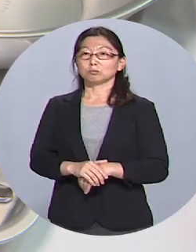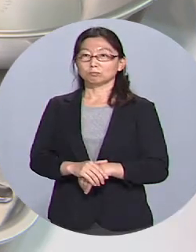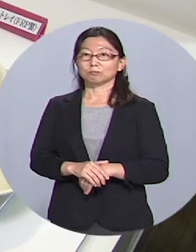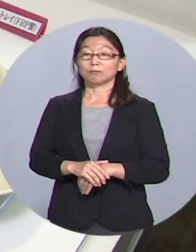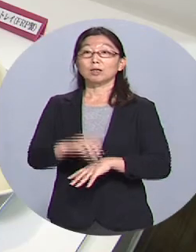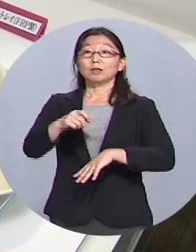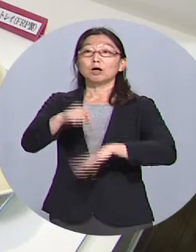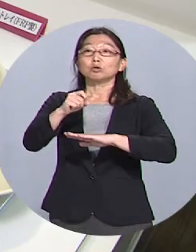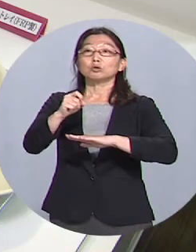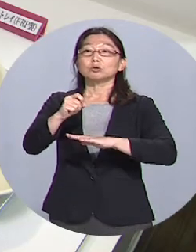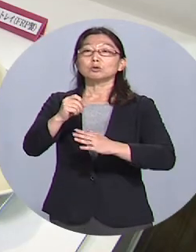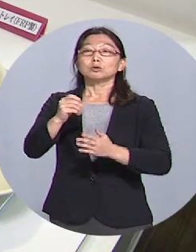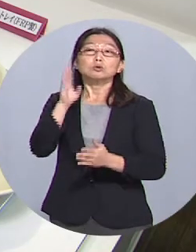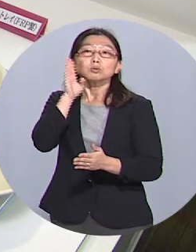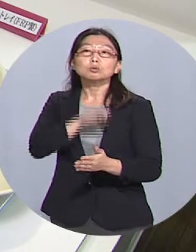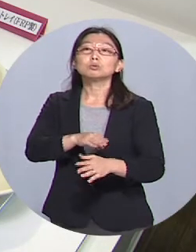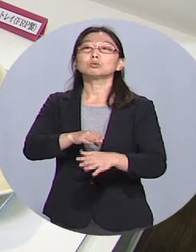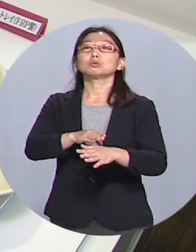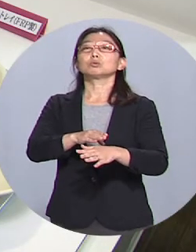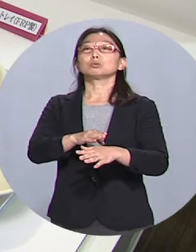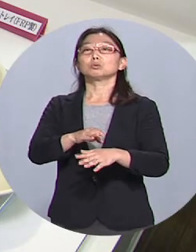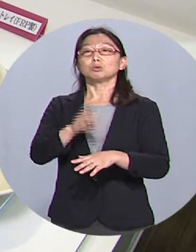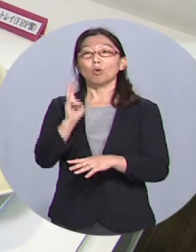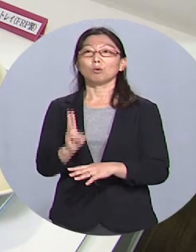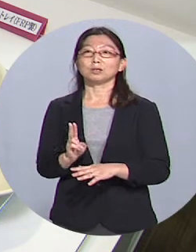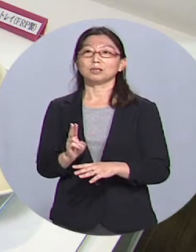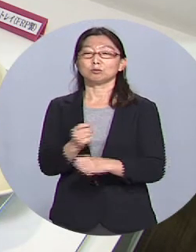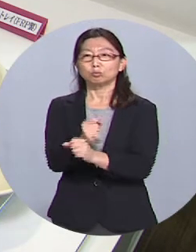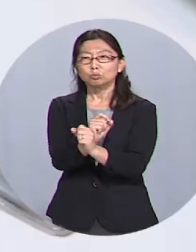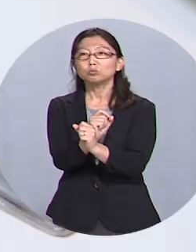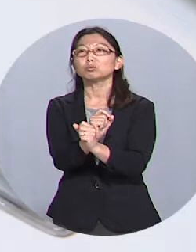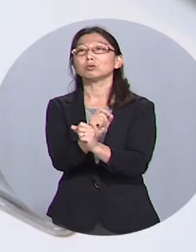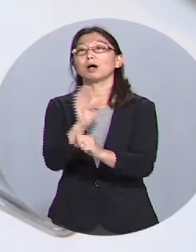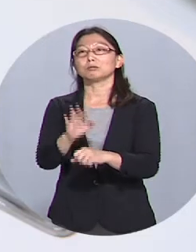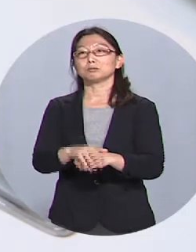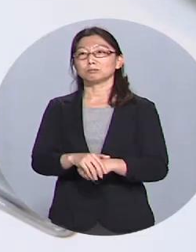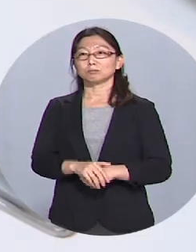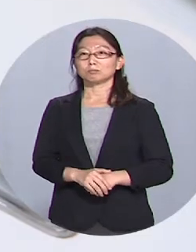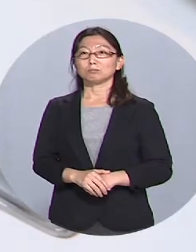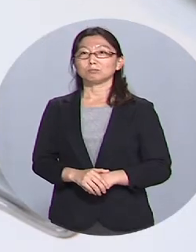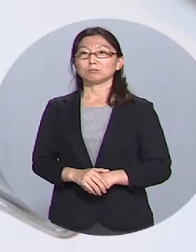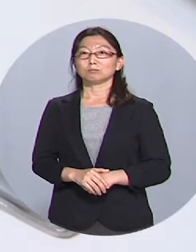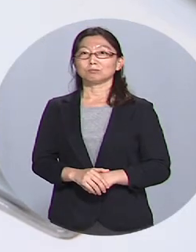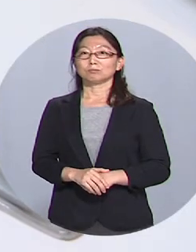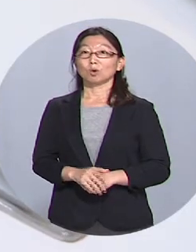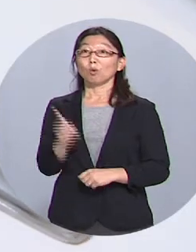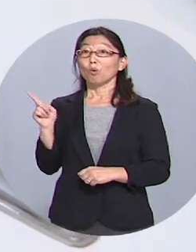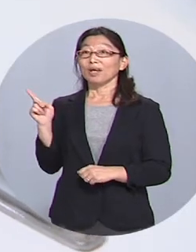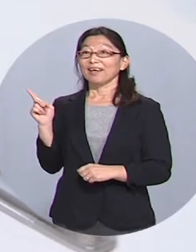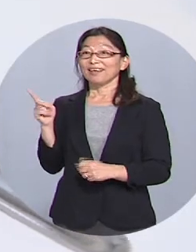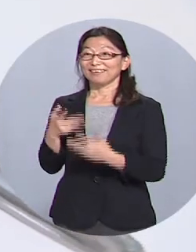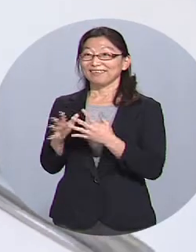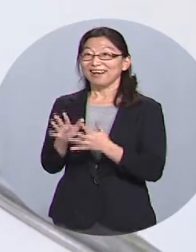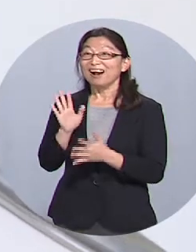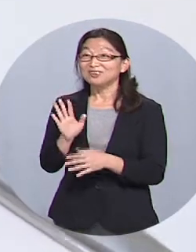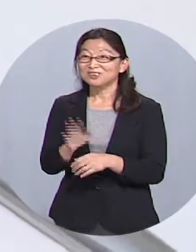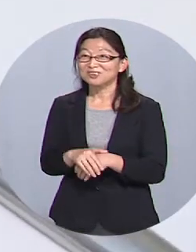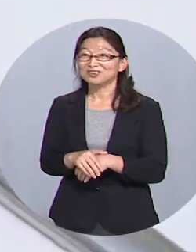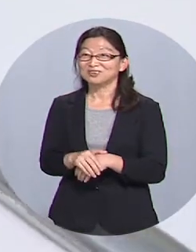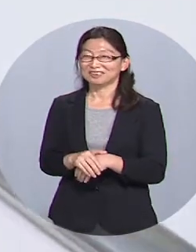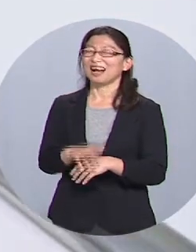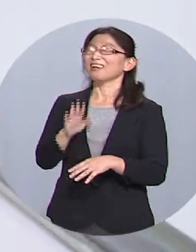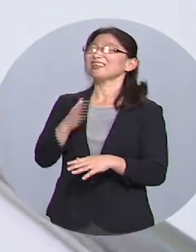扱いやすくと子どもたちにも優しくなっているんです。松井さん、この先割れスプーンとか使ってませんか？ 使ってました